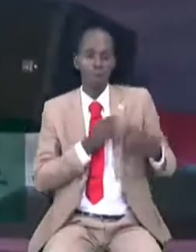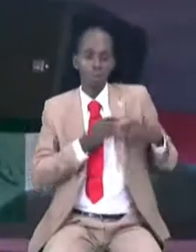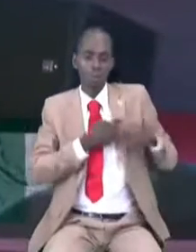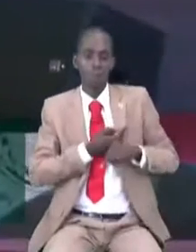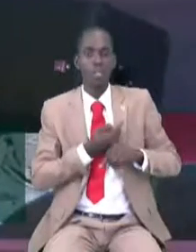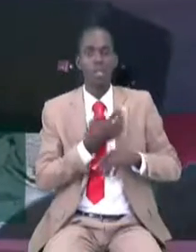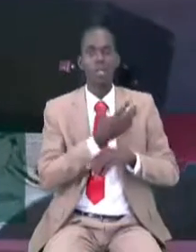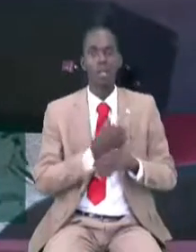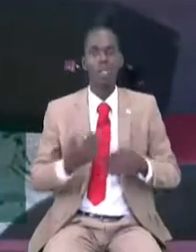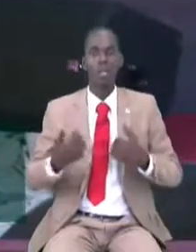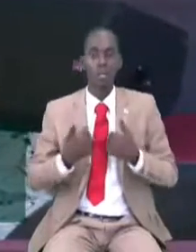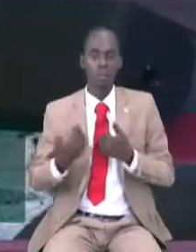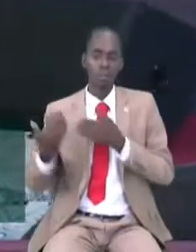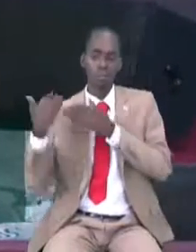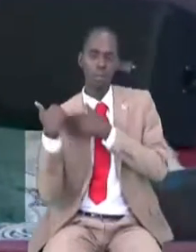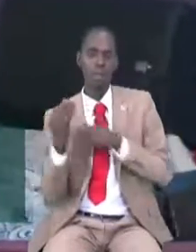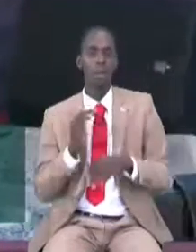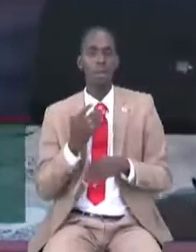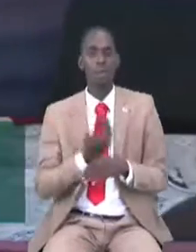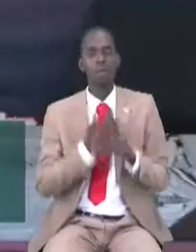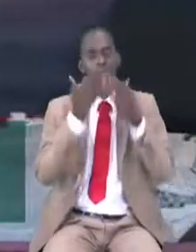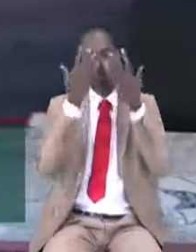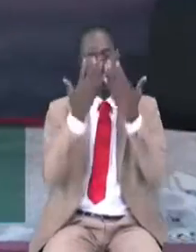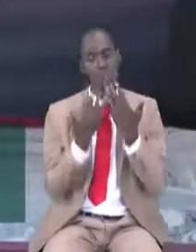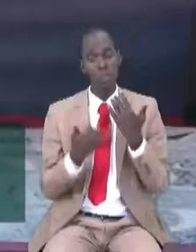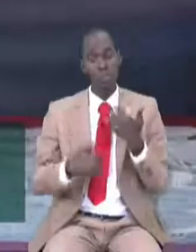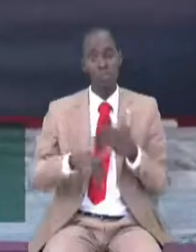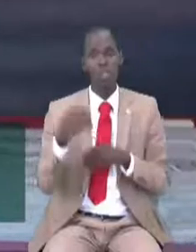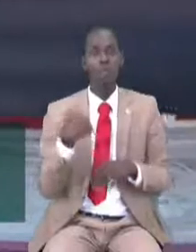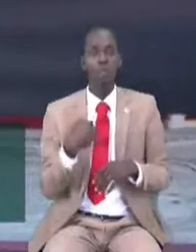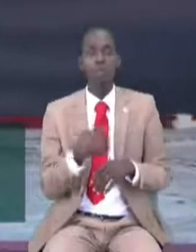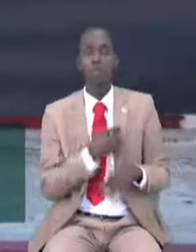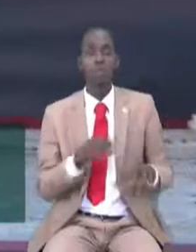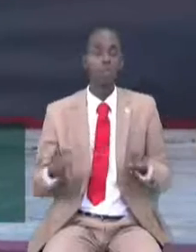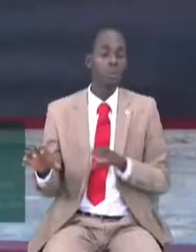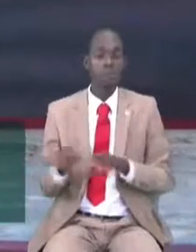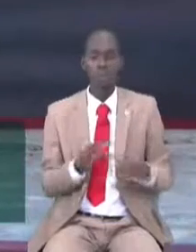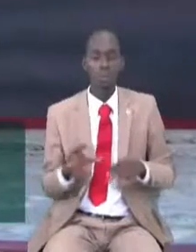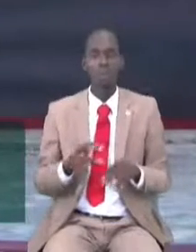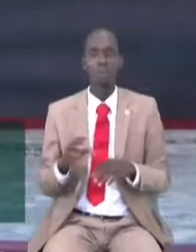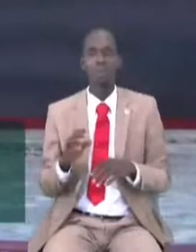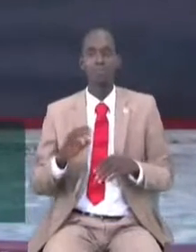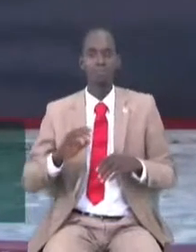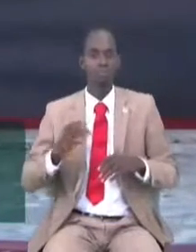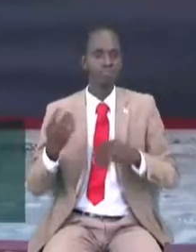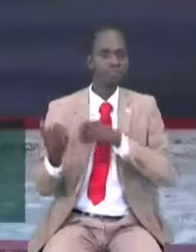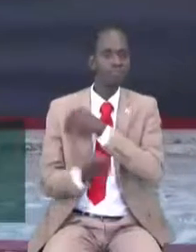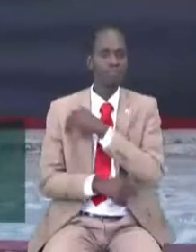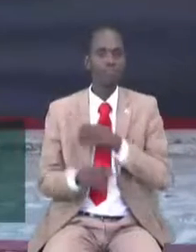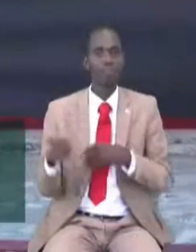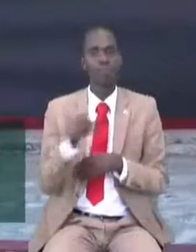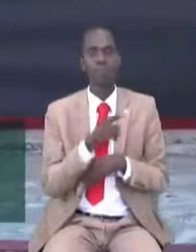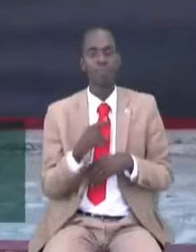et nous l'avons considéré comme puni, frappé de Dieu et humilié. Le verset 5